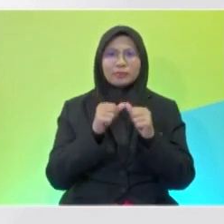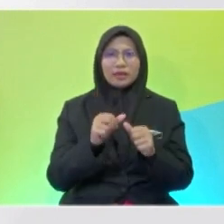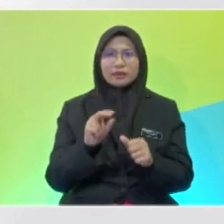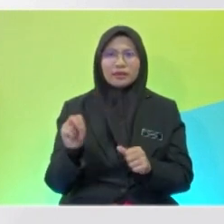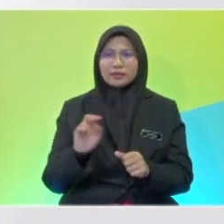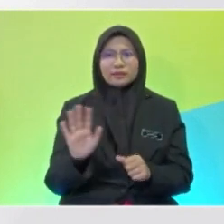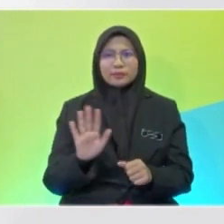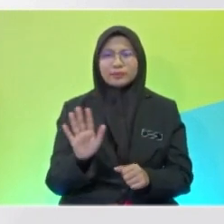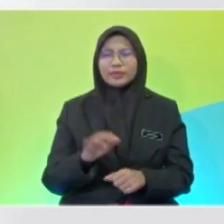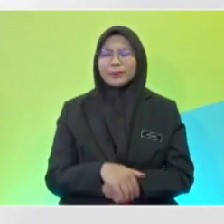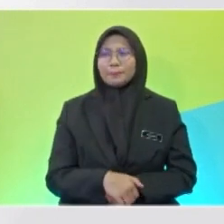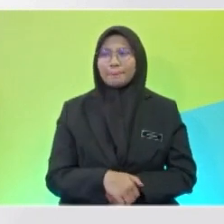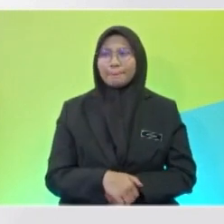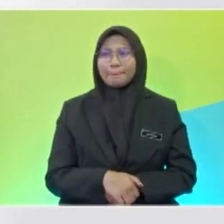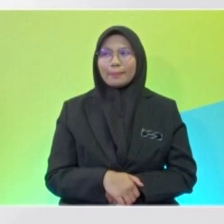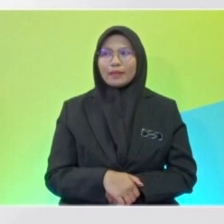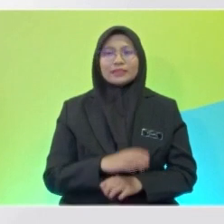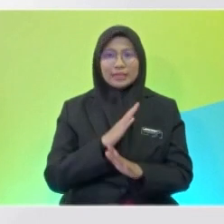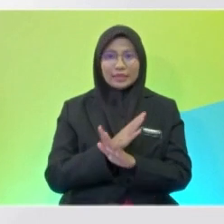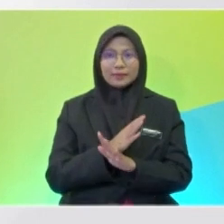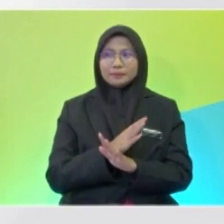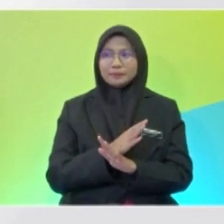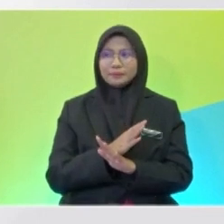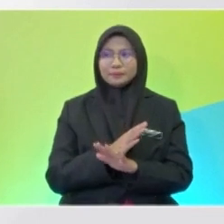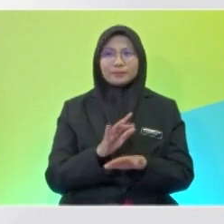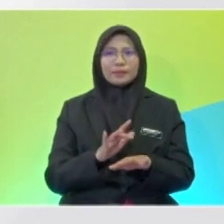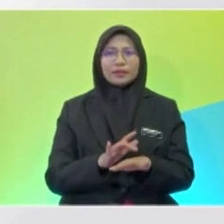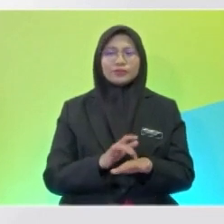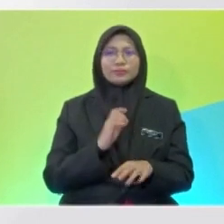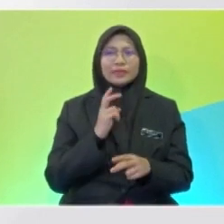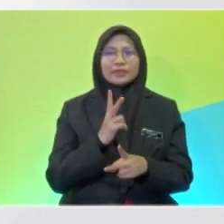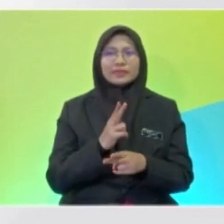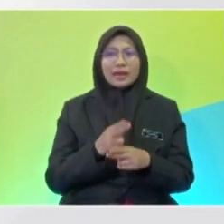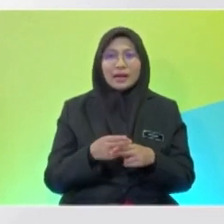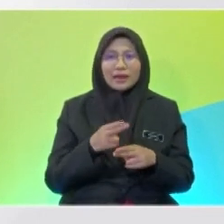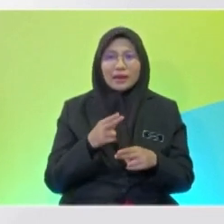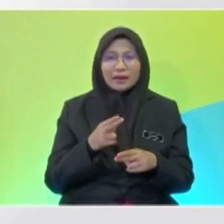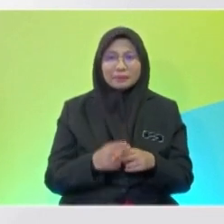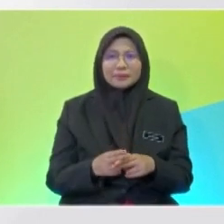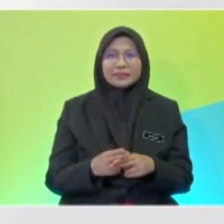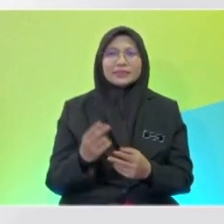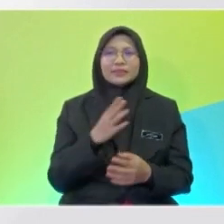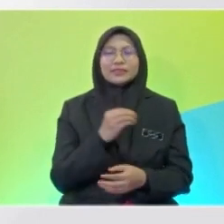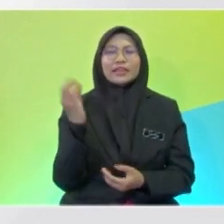warga emas ya Memanggil nama dan memberi masuk kepada wagemas untuk memberikan tindak balas jadi calon